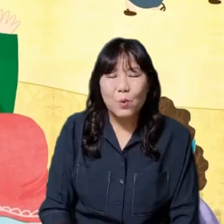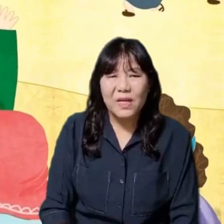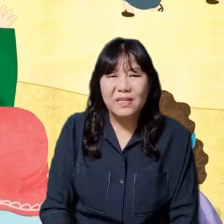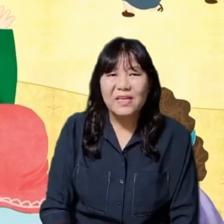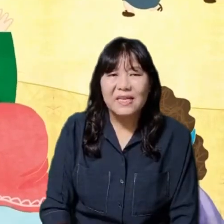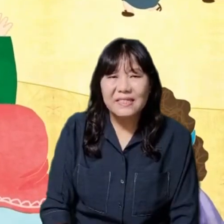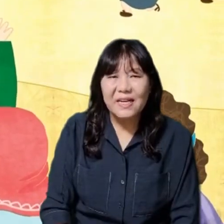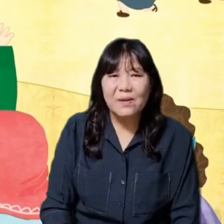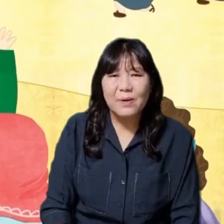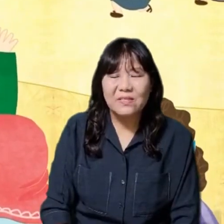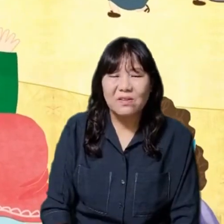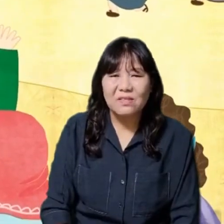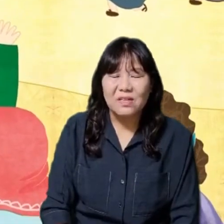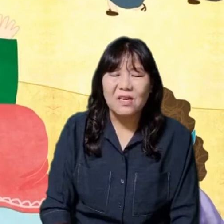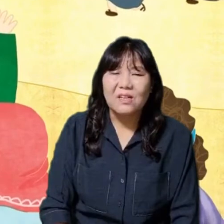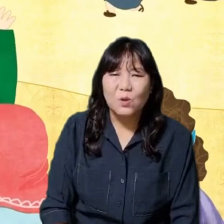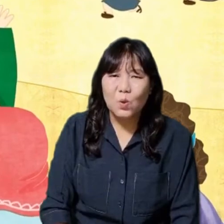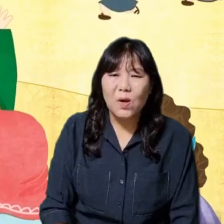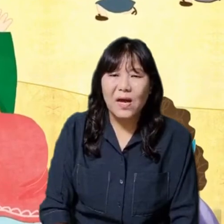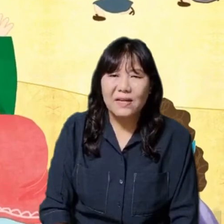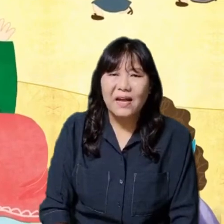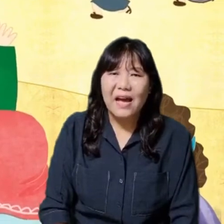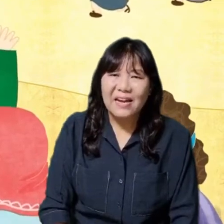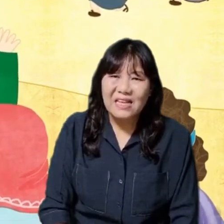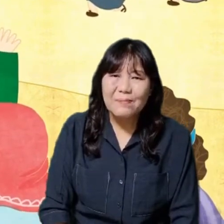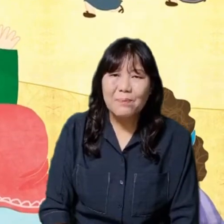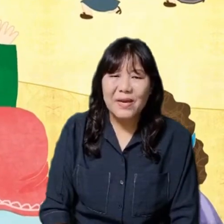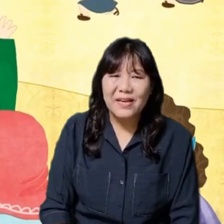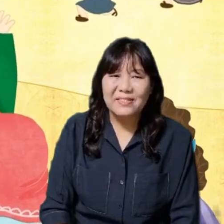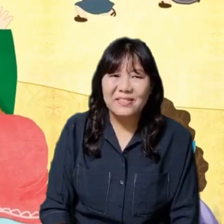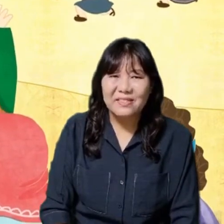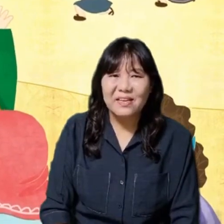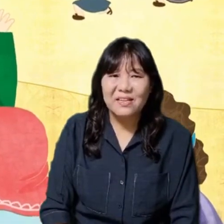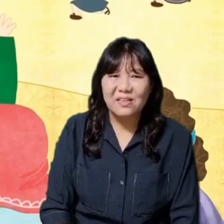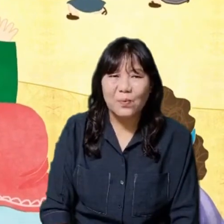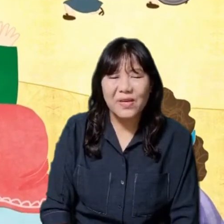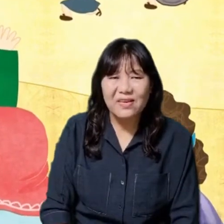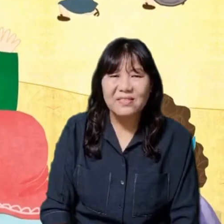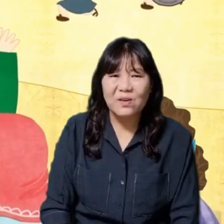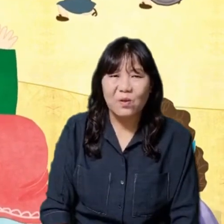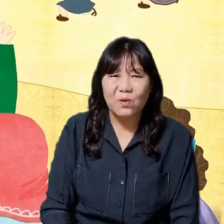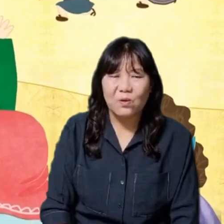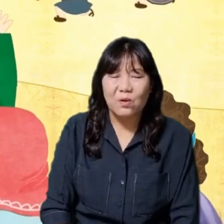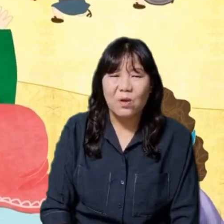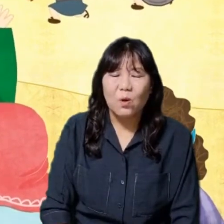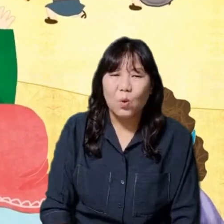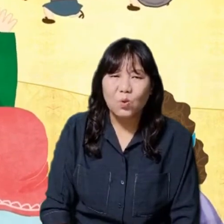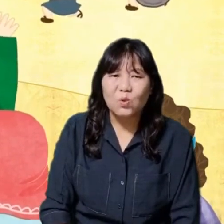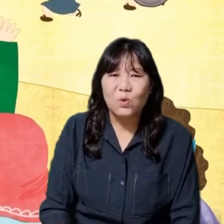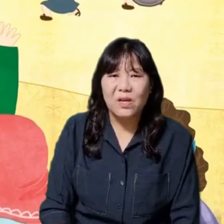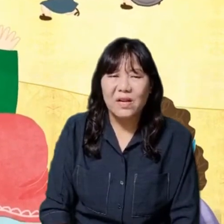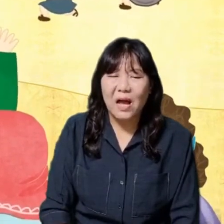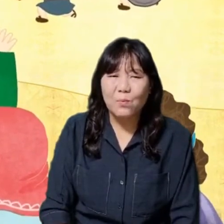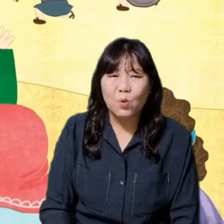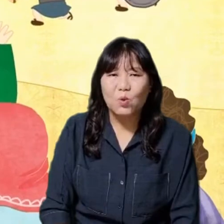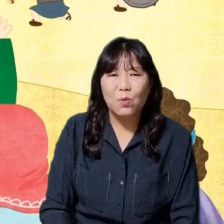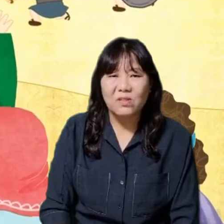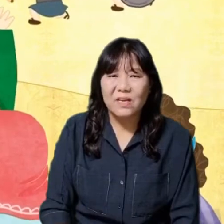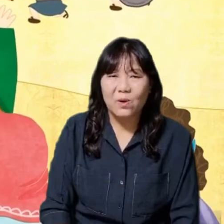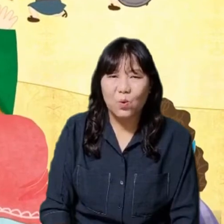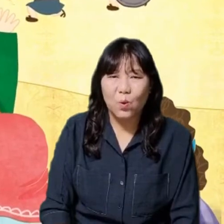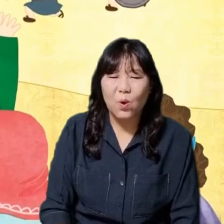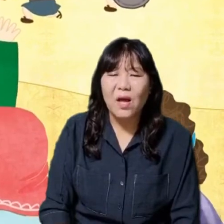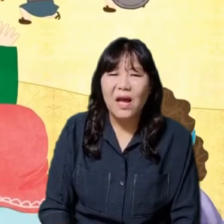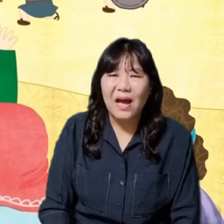미스바에 모인 이스라엘 백성은 그동안 하나님 앞에 지은 죄를 회개했어요. 온종일 아무것도